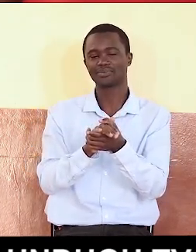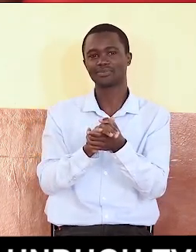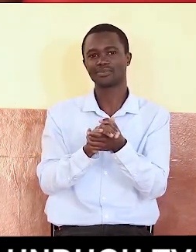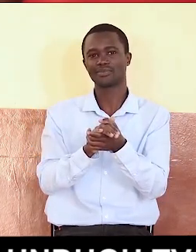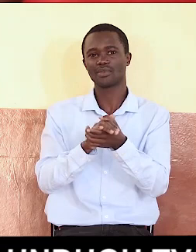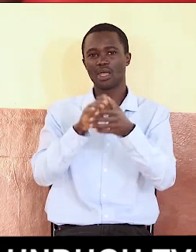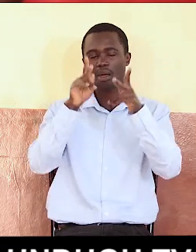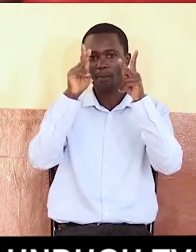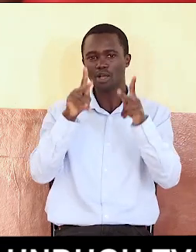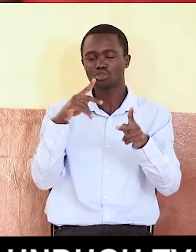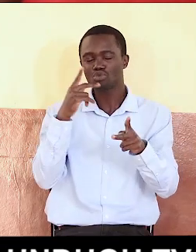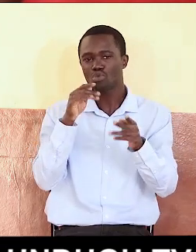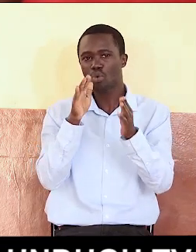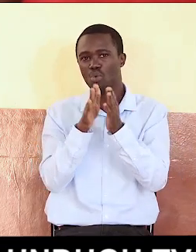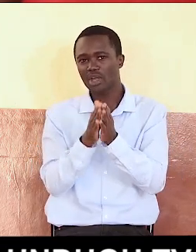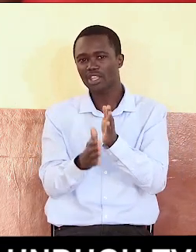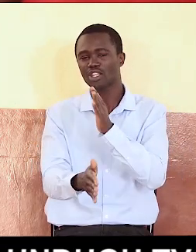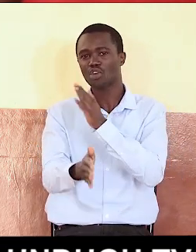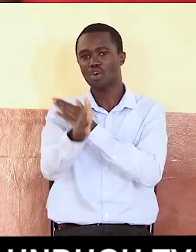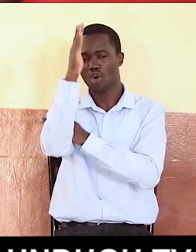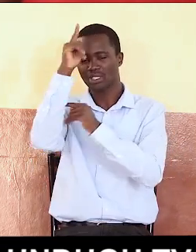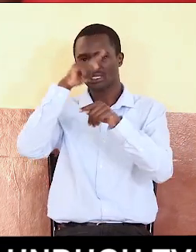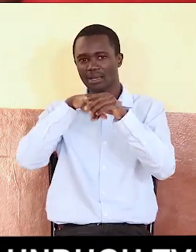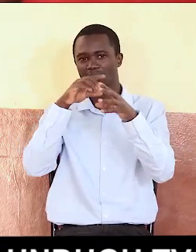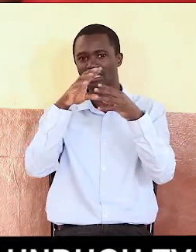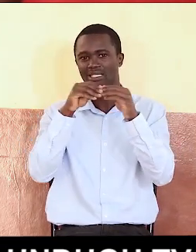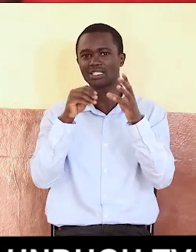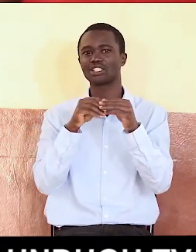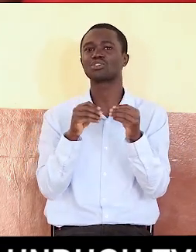na Mungu hata wakati wa uumbaji. Na hiyo